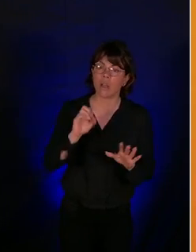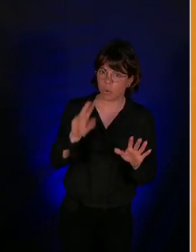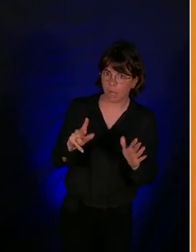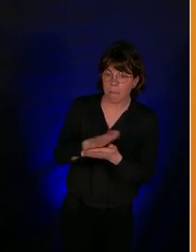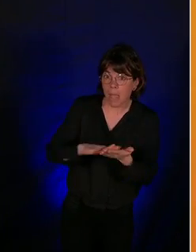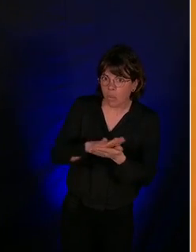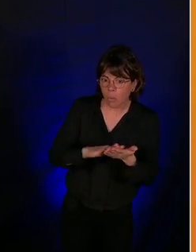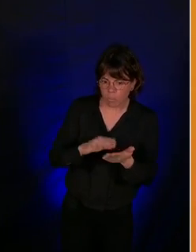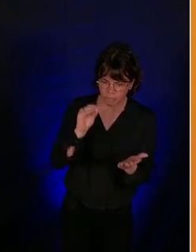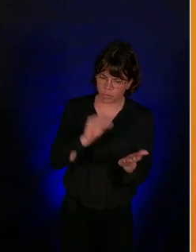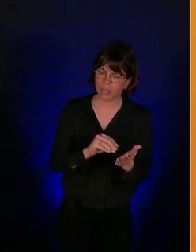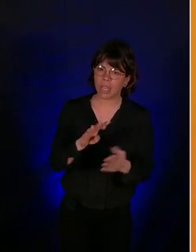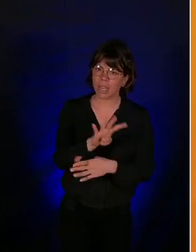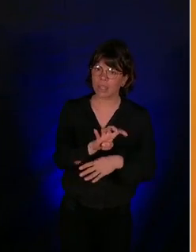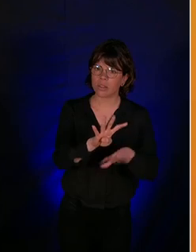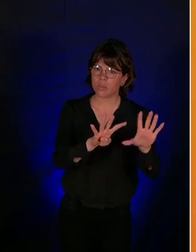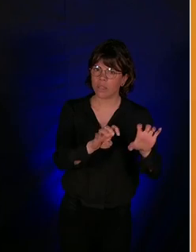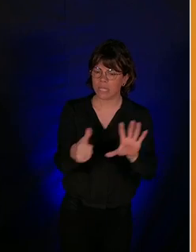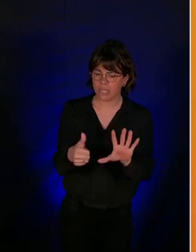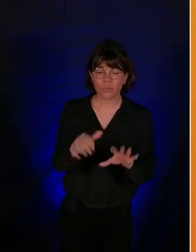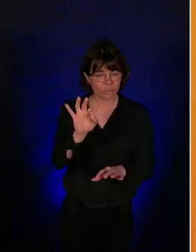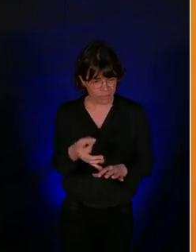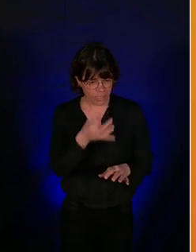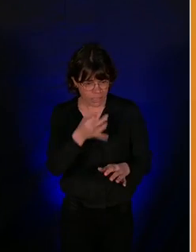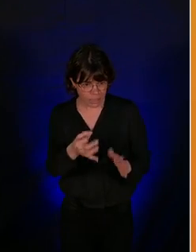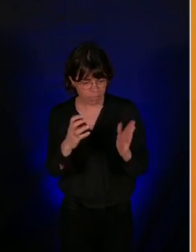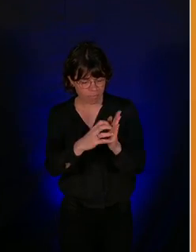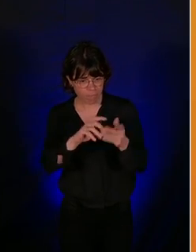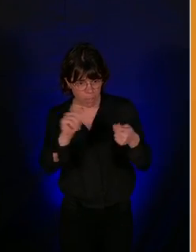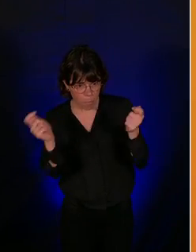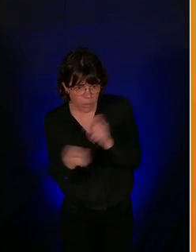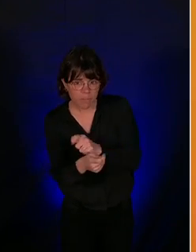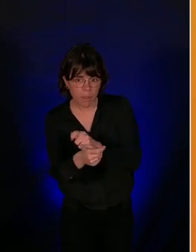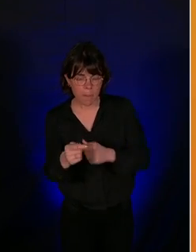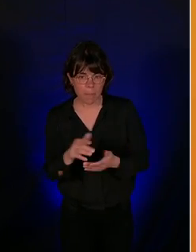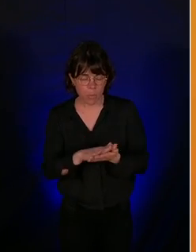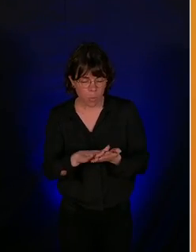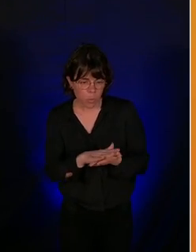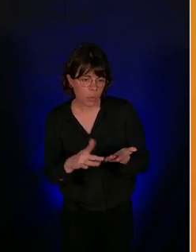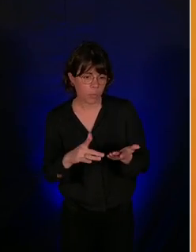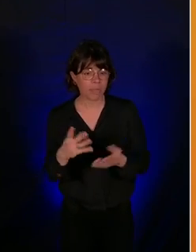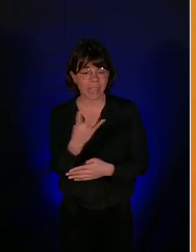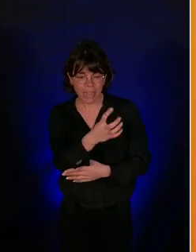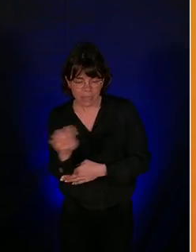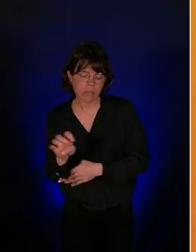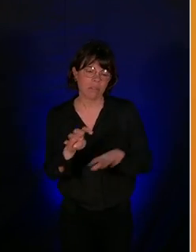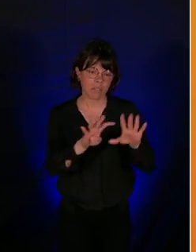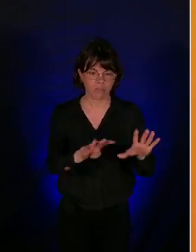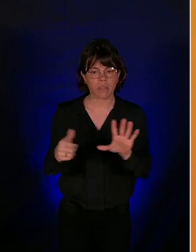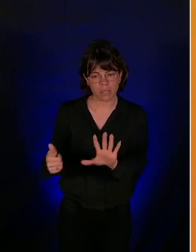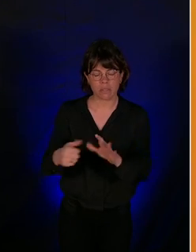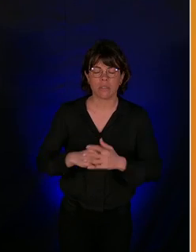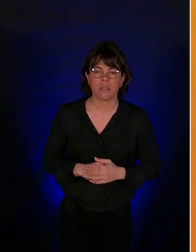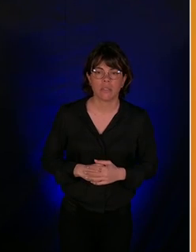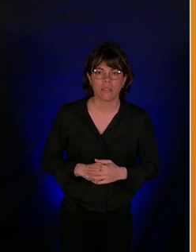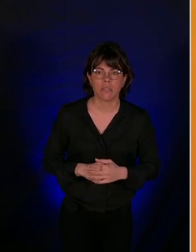désolé on avait 96 et oui ce que j'ai dit il a été modifié au pardon 496 donc du